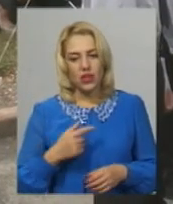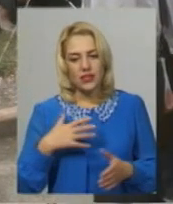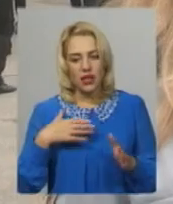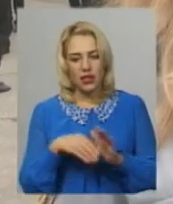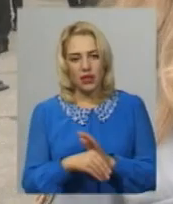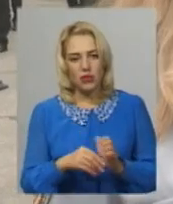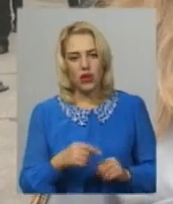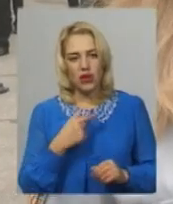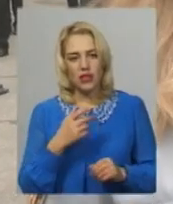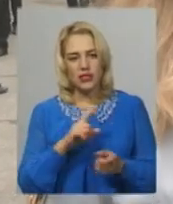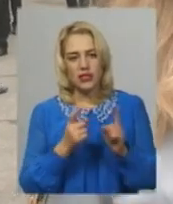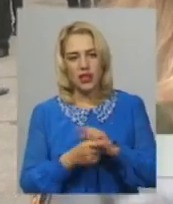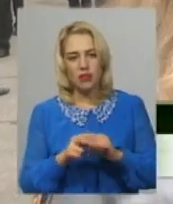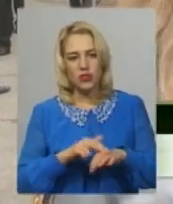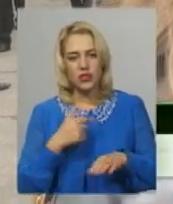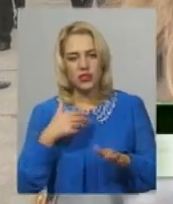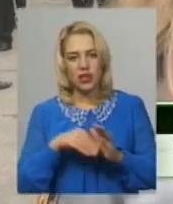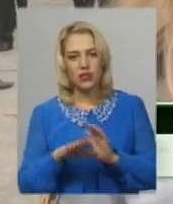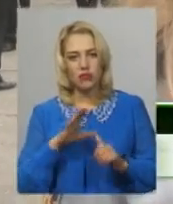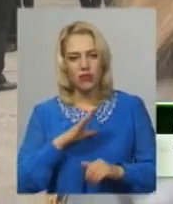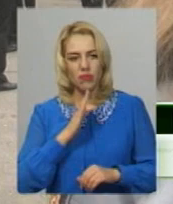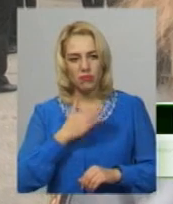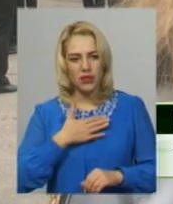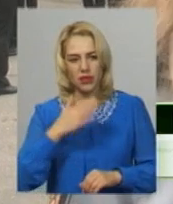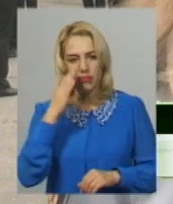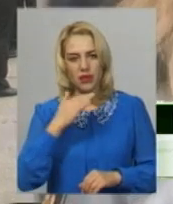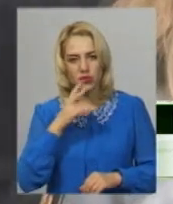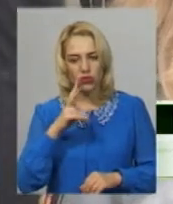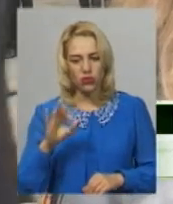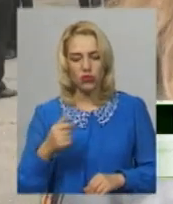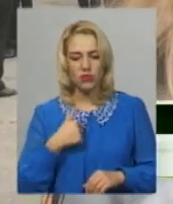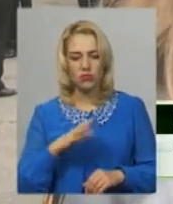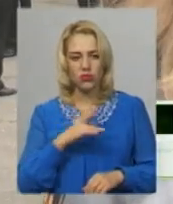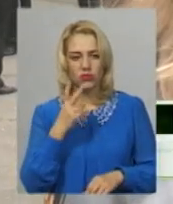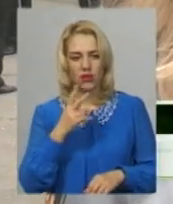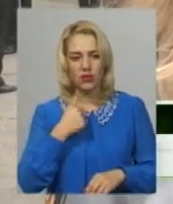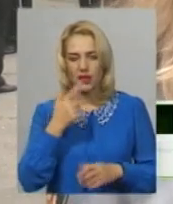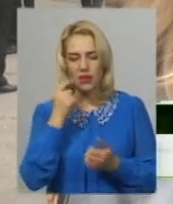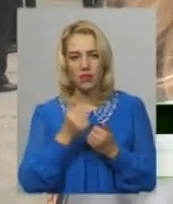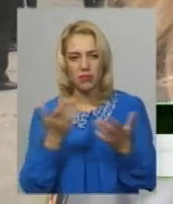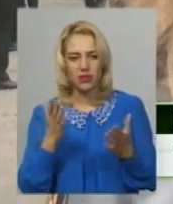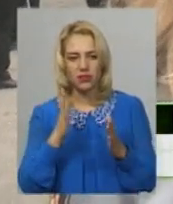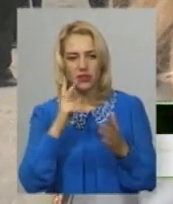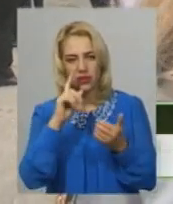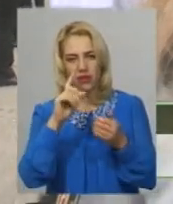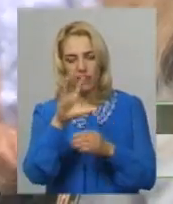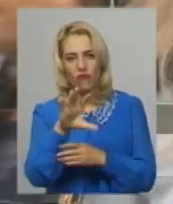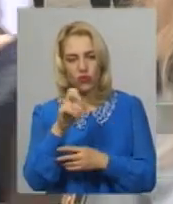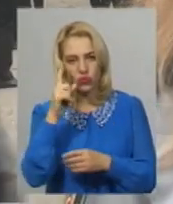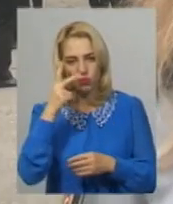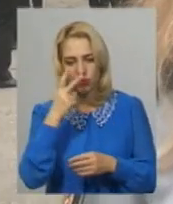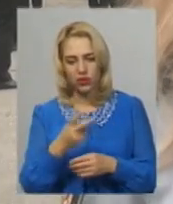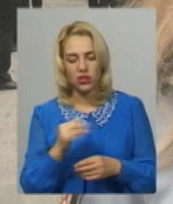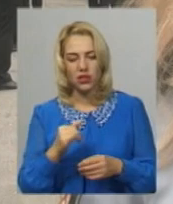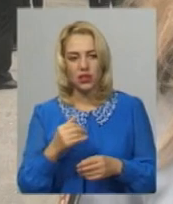поліцейською. Загинув мій батько. Мені було тільки 2 місяці, тому я його не можу помнити. Я його пам'ятаю лише з фотографій і з